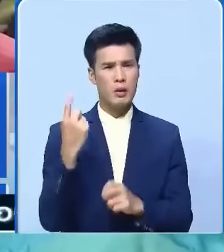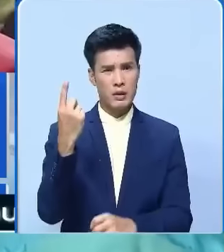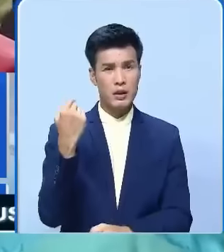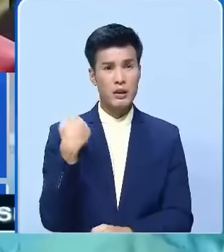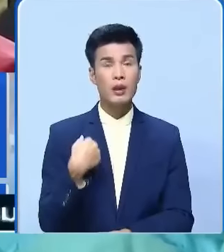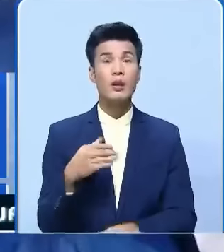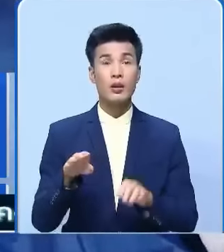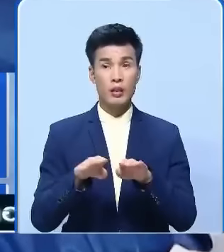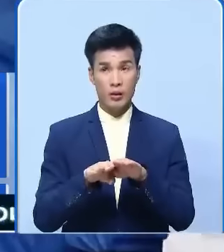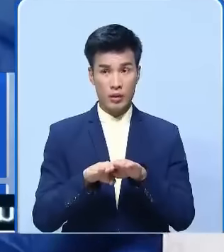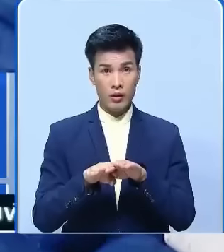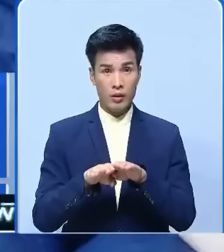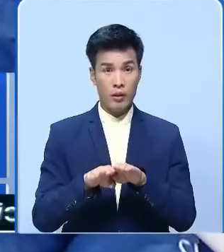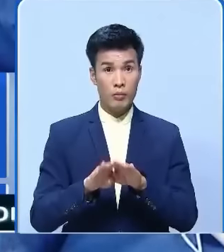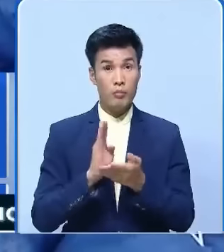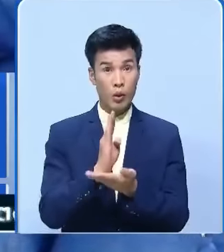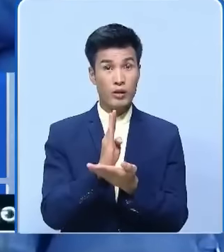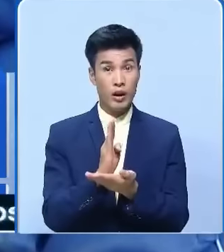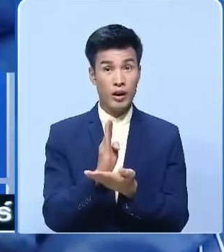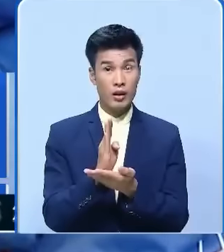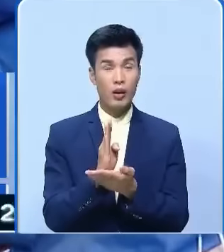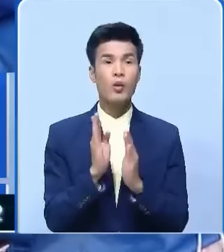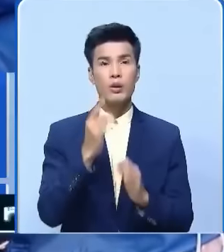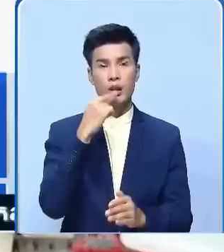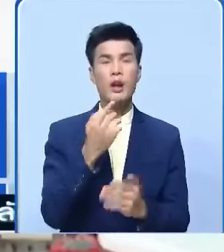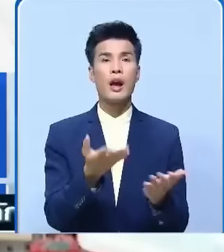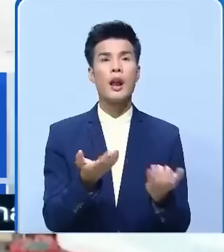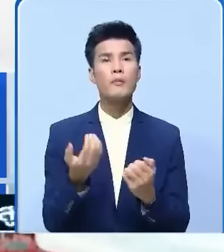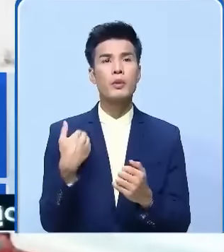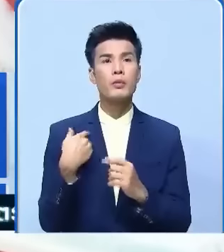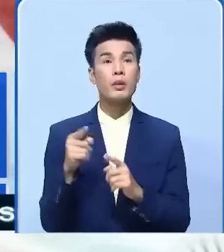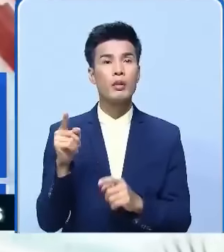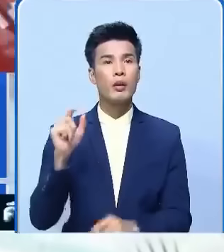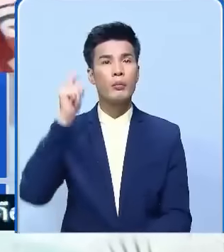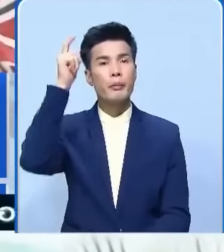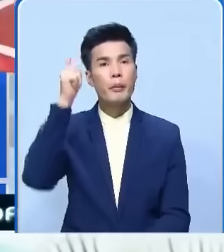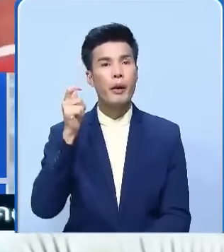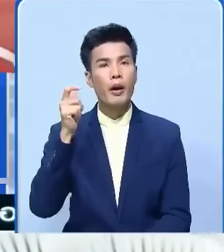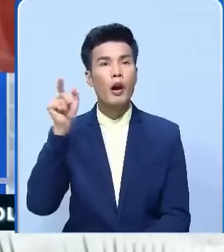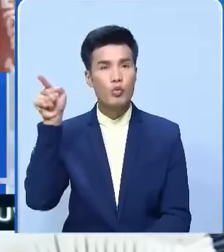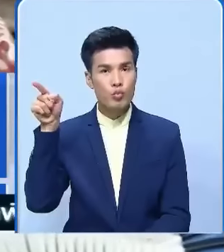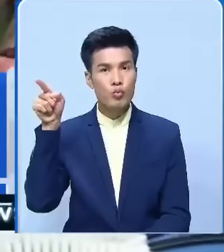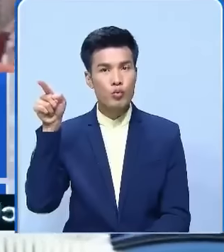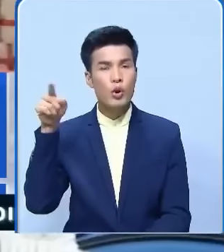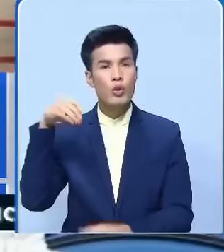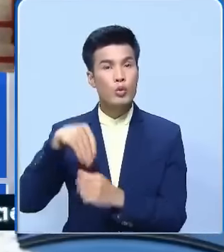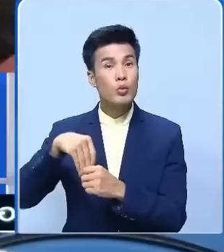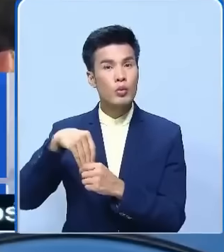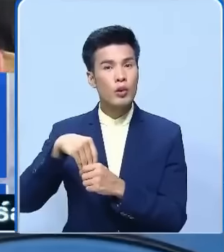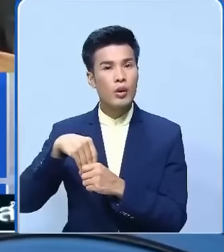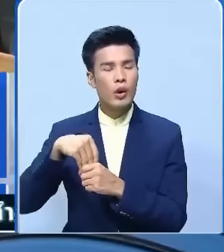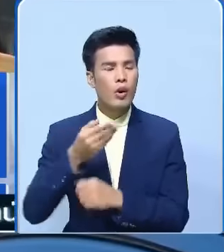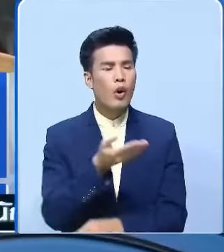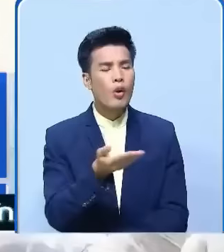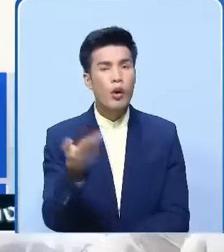ปิดให้ของเนี้ยคนไทยก็มารับแต่เขาบอกมีประเทศเพื่อนบ้านเนี่ยแรงงานประเทศเพื่อนบ้านที่เขามาอาศัยอยู่ตรงเนี้ยเขาก็มา